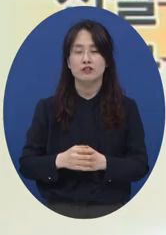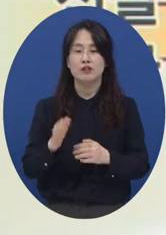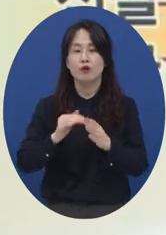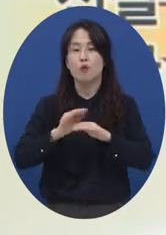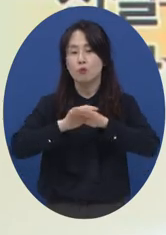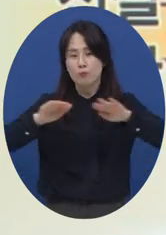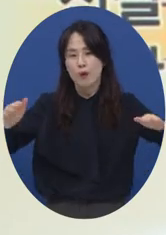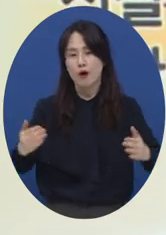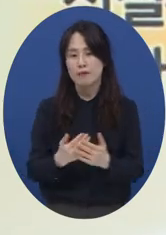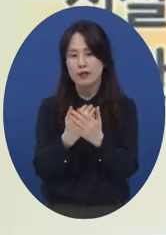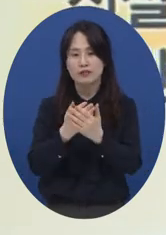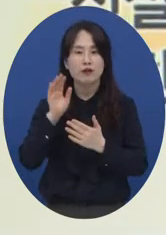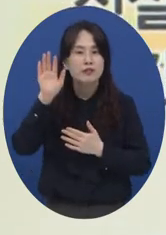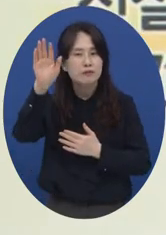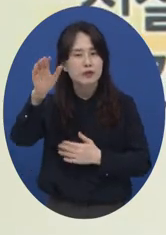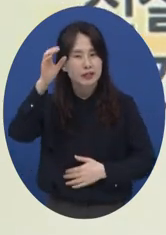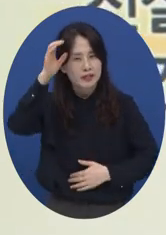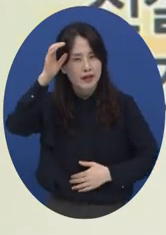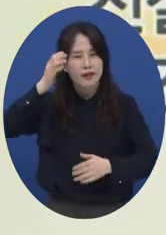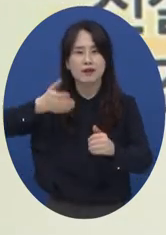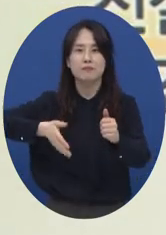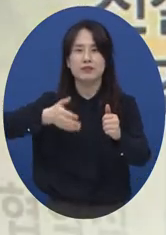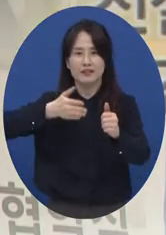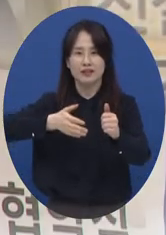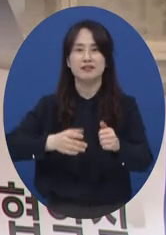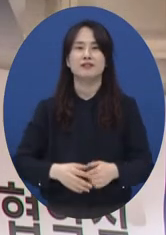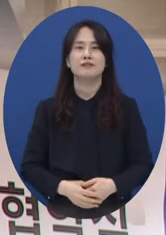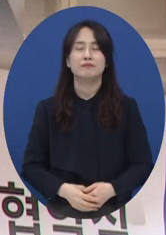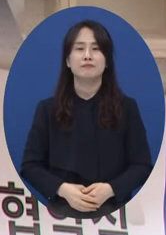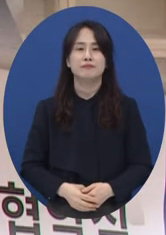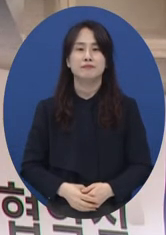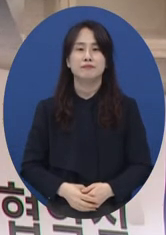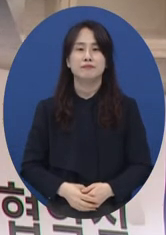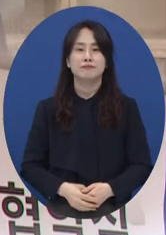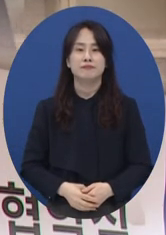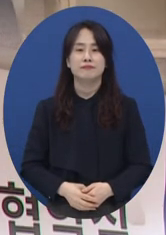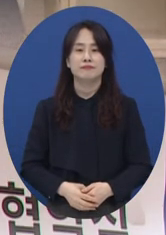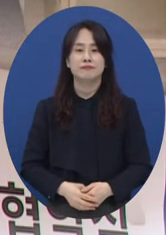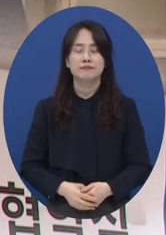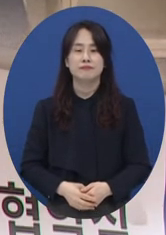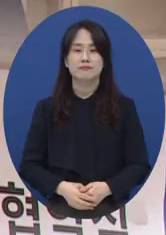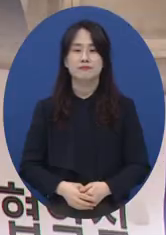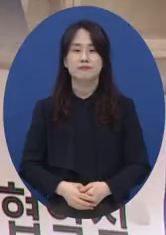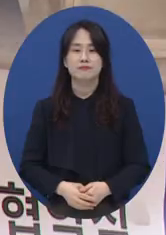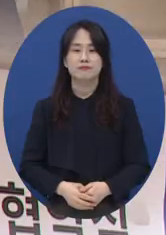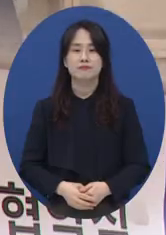아우르는 균형 발전을 이룰 것으로 관측됩니다. 경기지TV 조희정입니다.